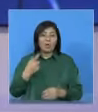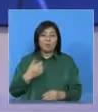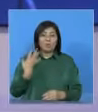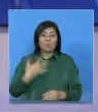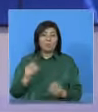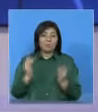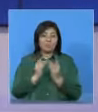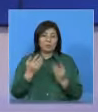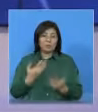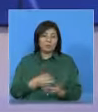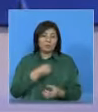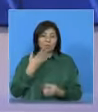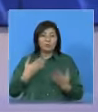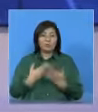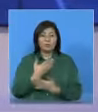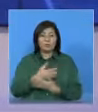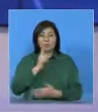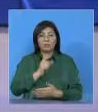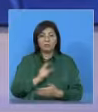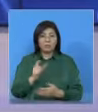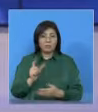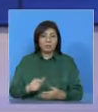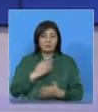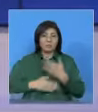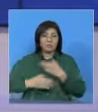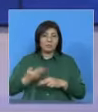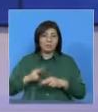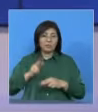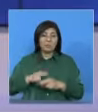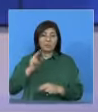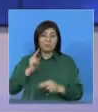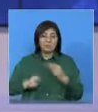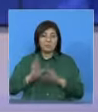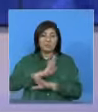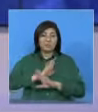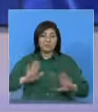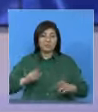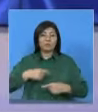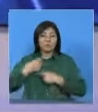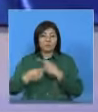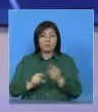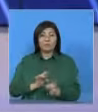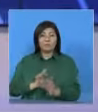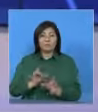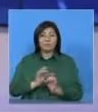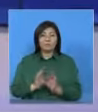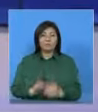коек. Отметим, что хорошие новости для людей с особыми потребностями на этом не заканчиваются. Жасан Жалпаков продолжит